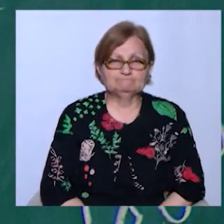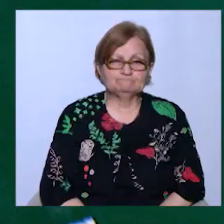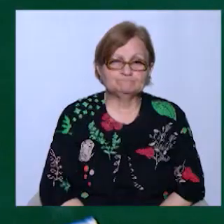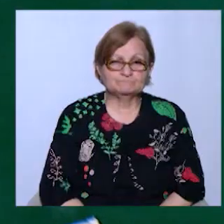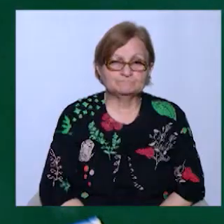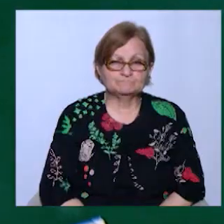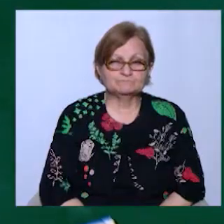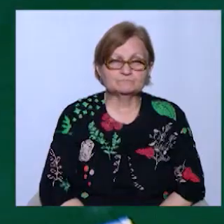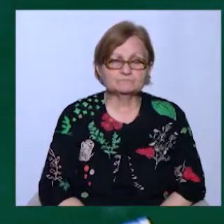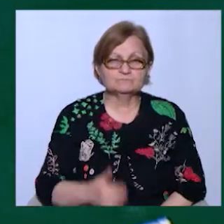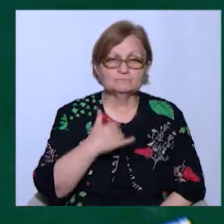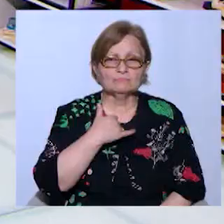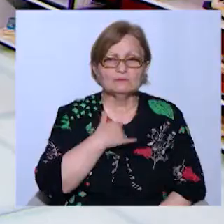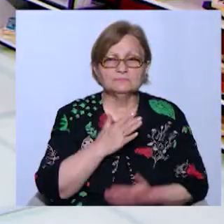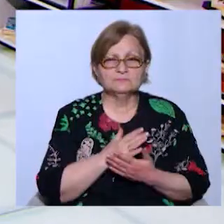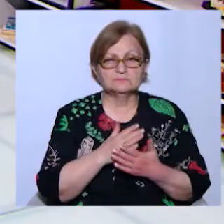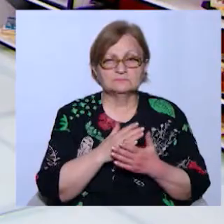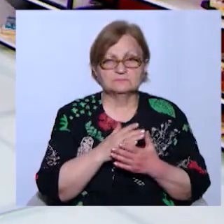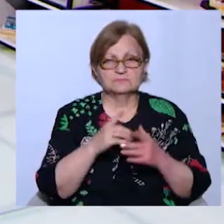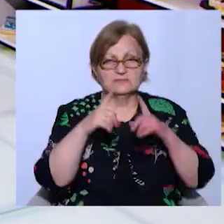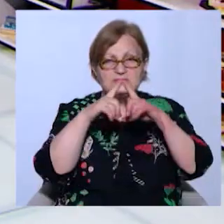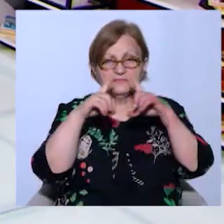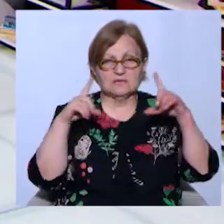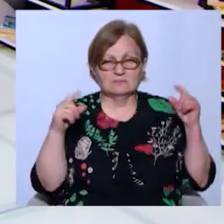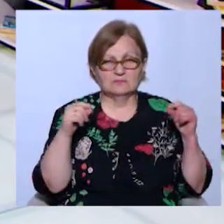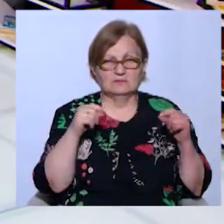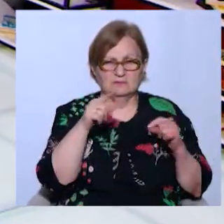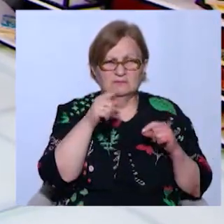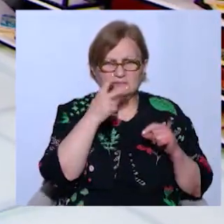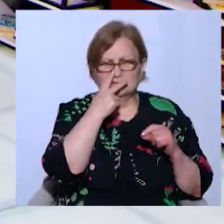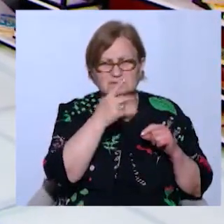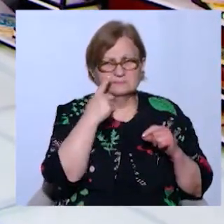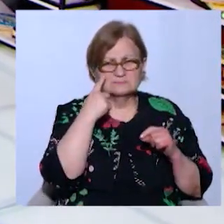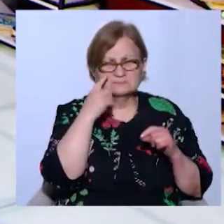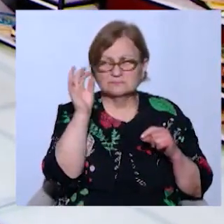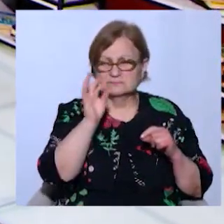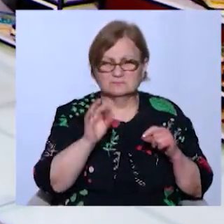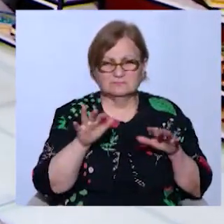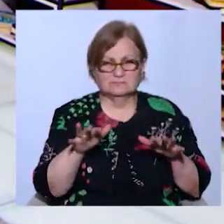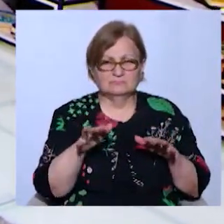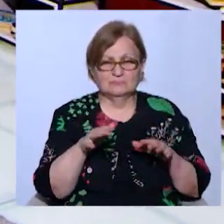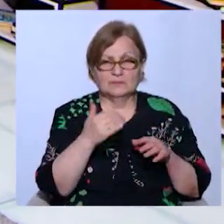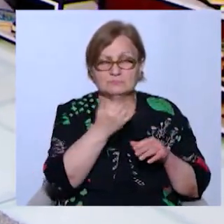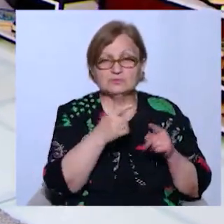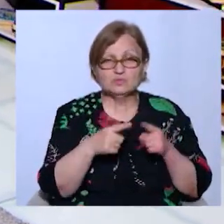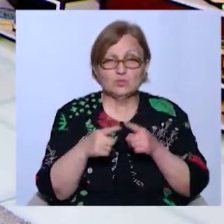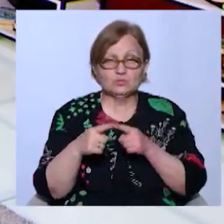ეხლა მე ხელთან მაქვს სამკუთხედი. თქვენ ხშირად ნახავთ ხოლმე ასეთ სამკუთხედს, ხშირად შეხვდებით, რომლის კუთხეები